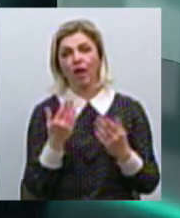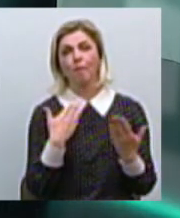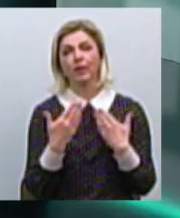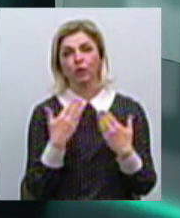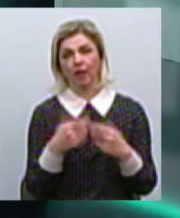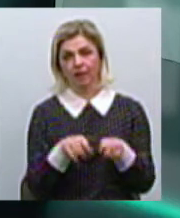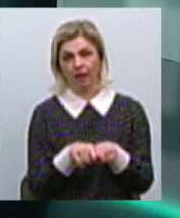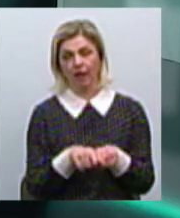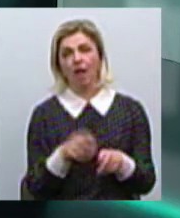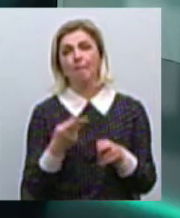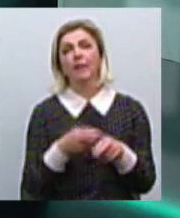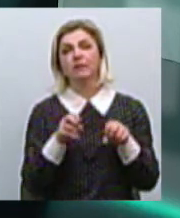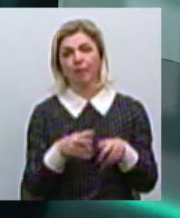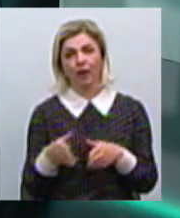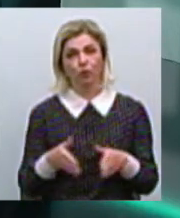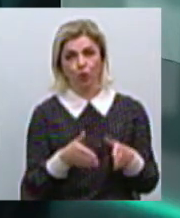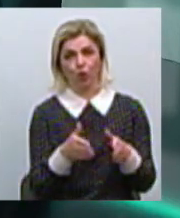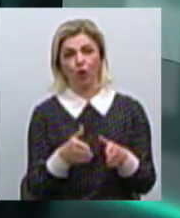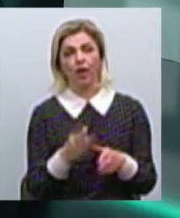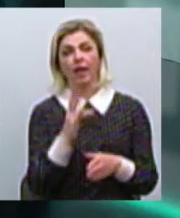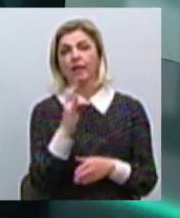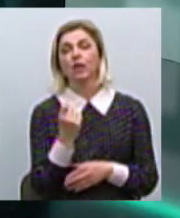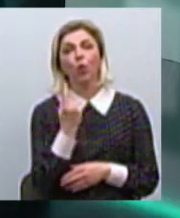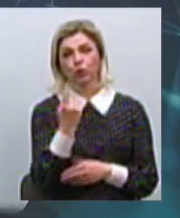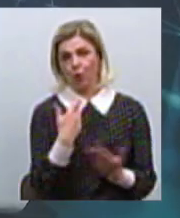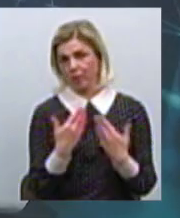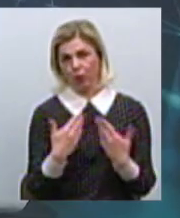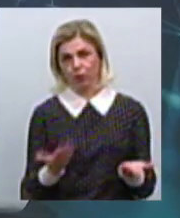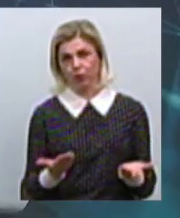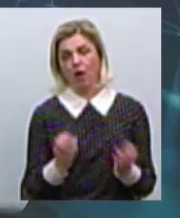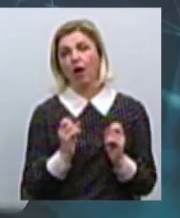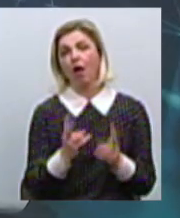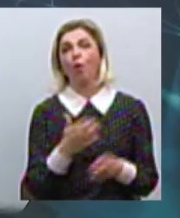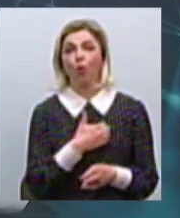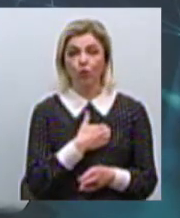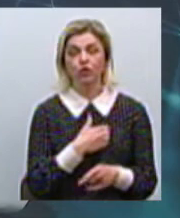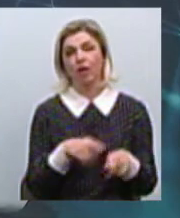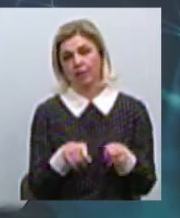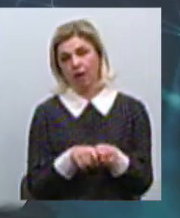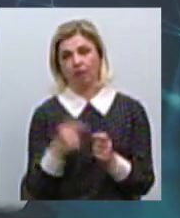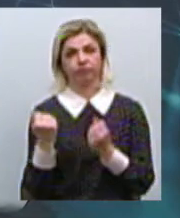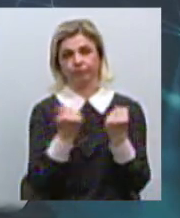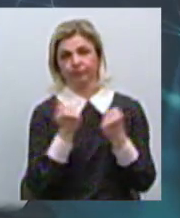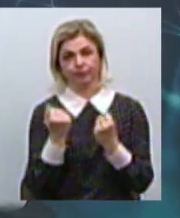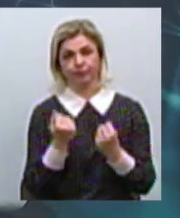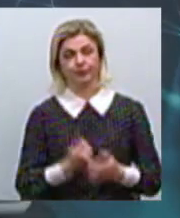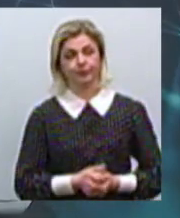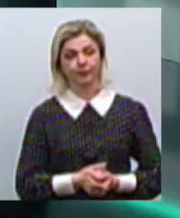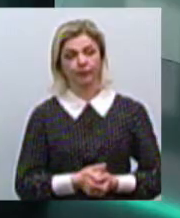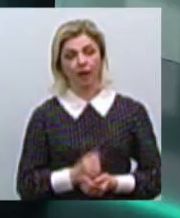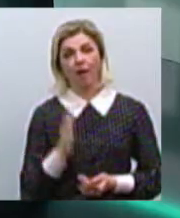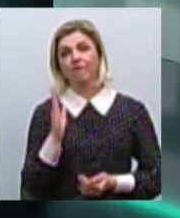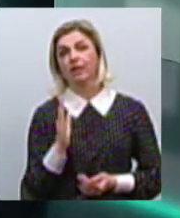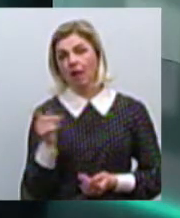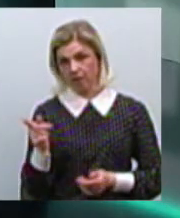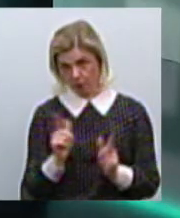до безпеки дорожнього руху, тобто жодного підходу. Як хочеш, так і їздиш. Віталію, ви так погоджуєтесь з Дмитром?